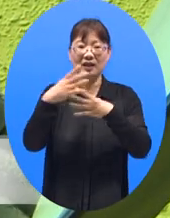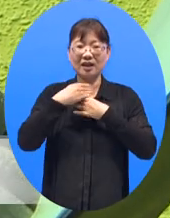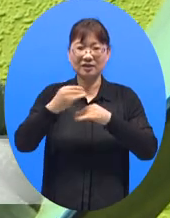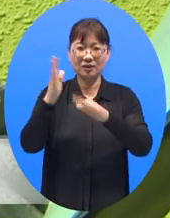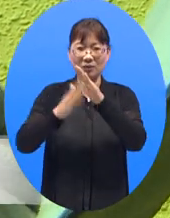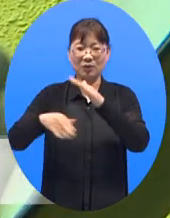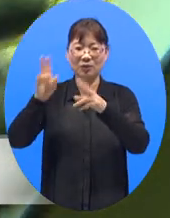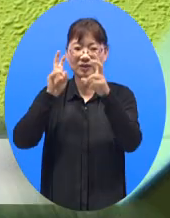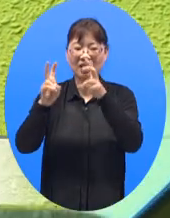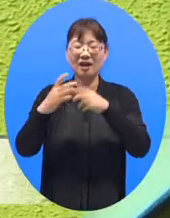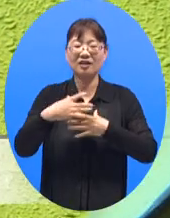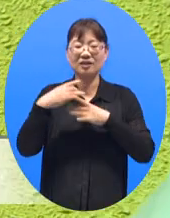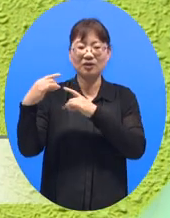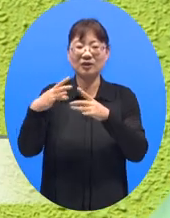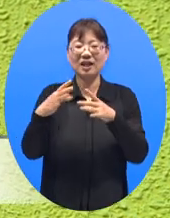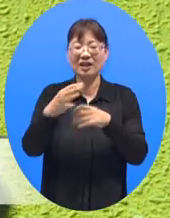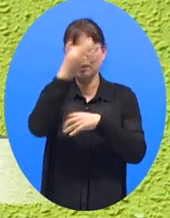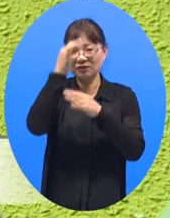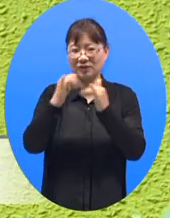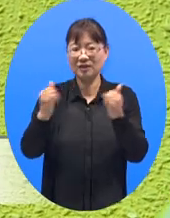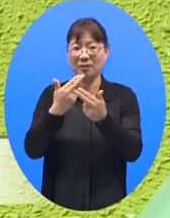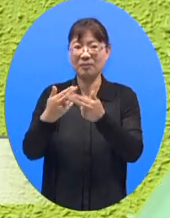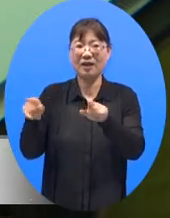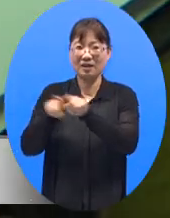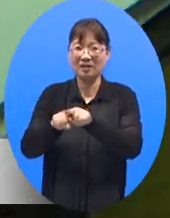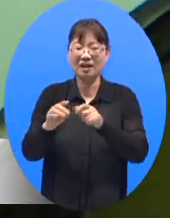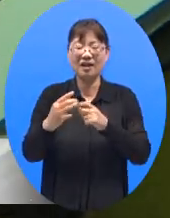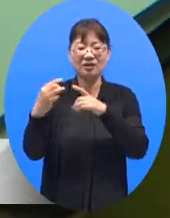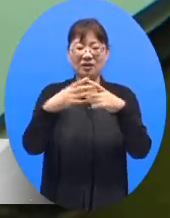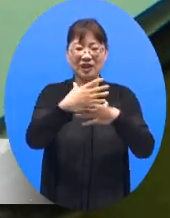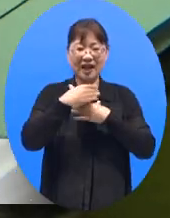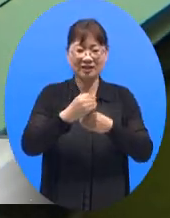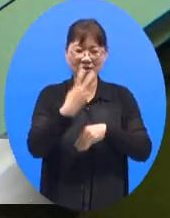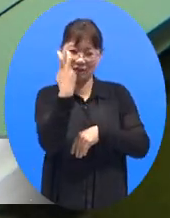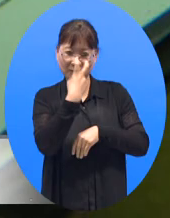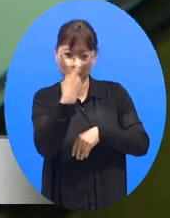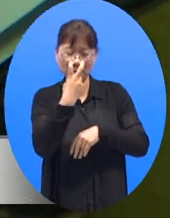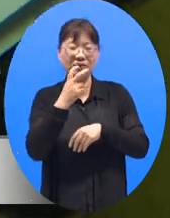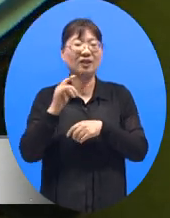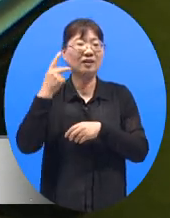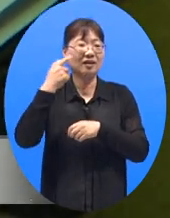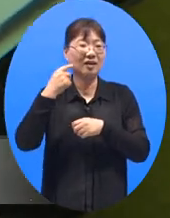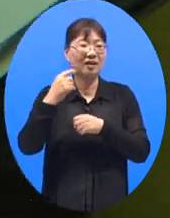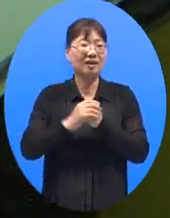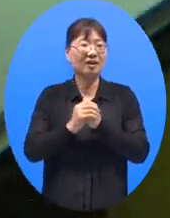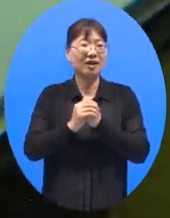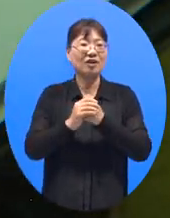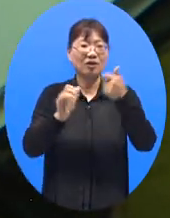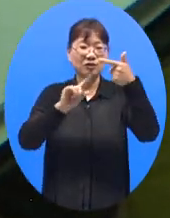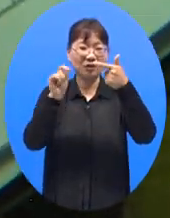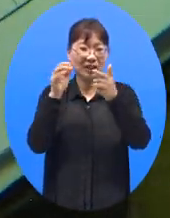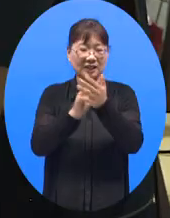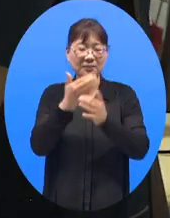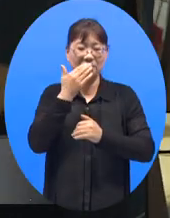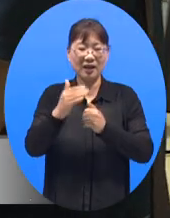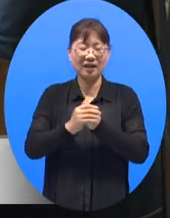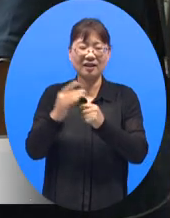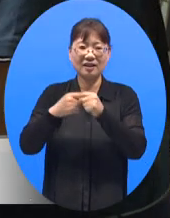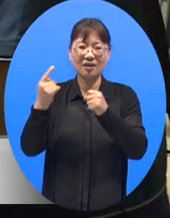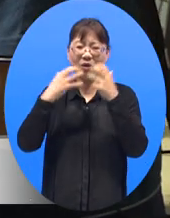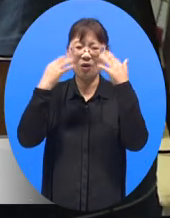한국전기안전공사, 한국전기기술인협회와 함께 전기안전합동점검을 다음 달까지 진행합니다. 지난해 폭염